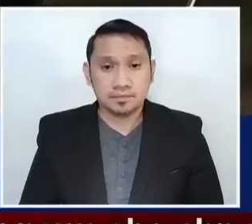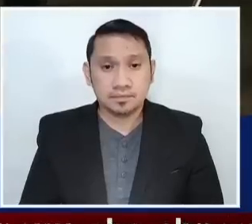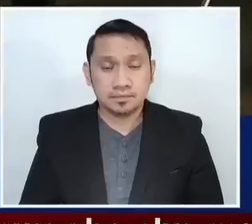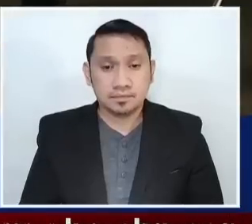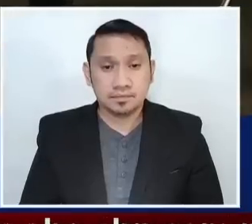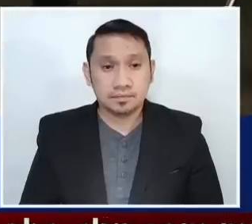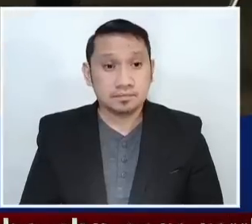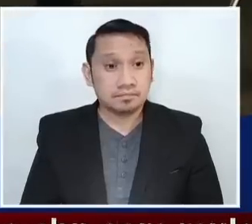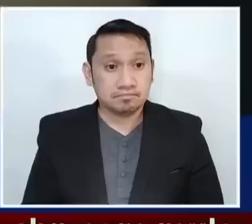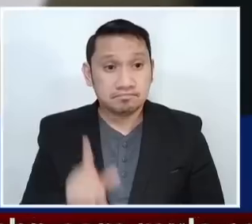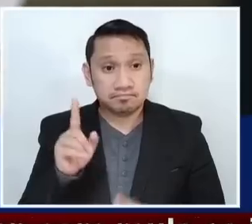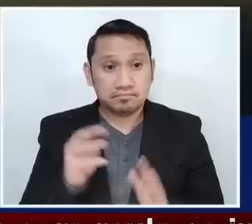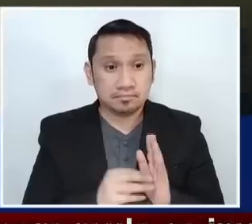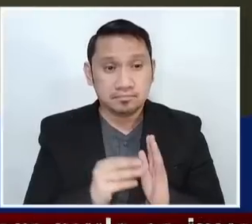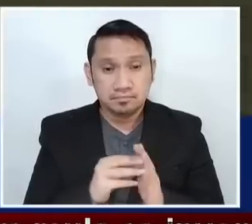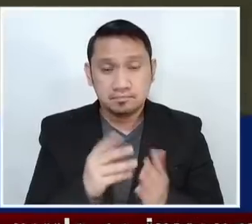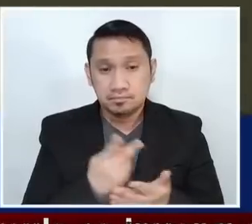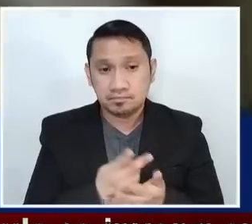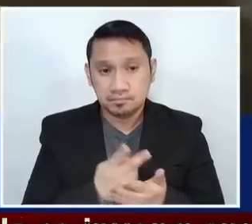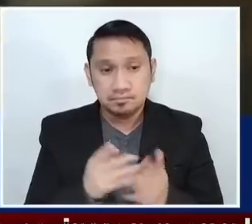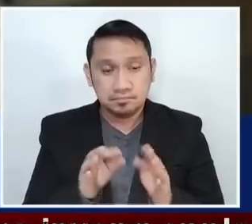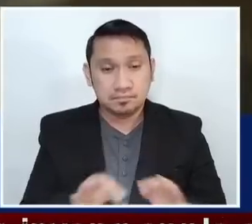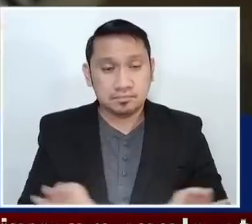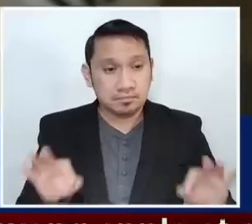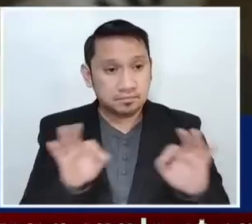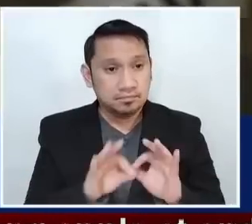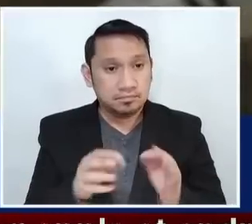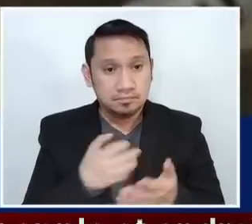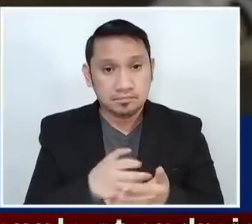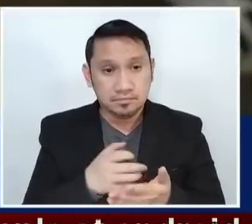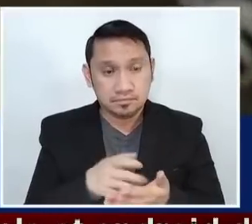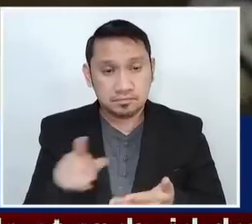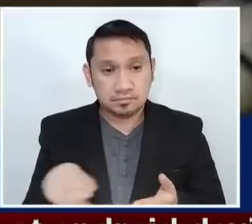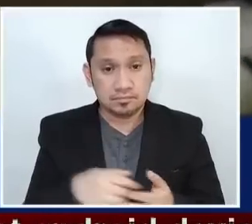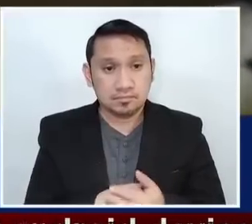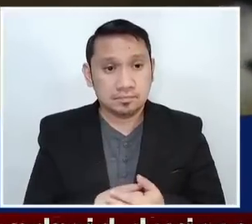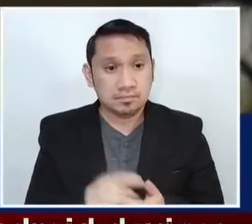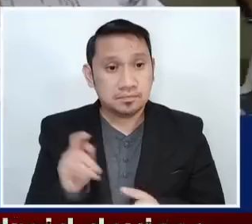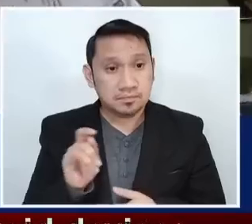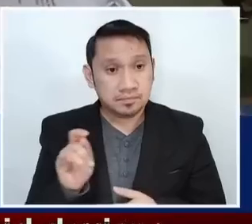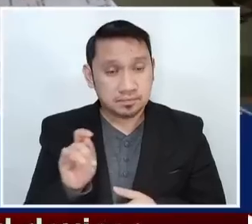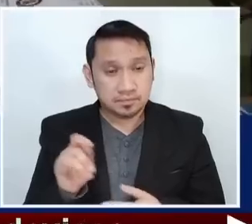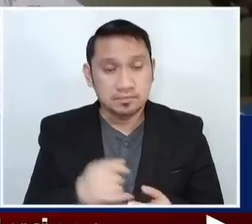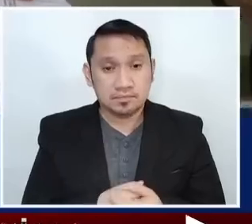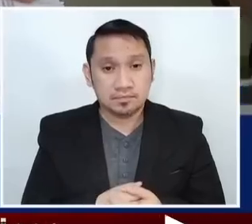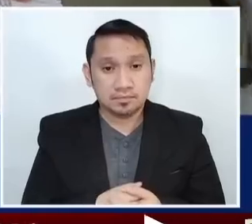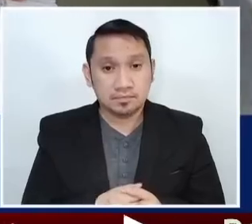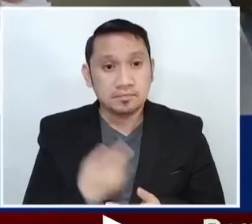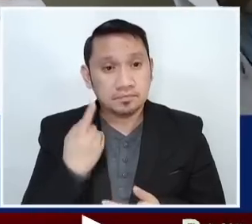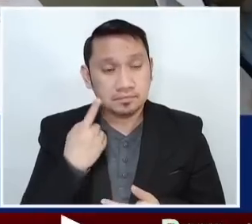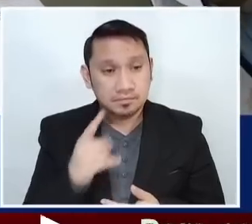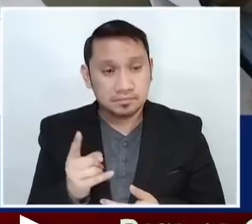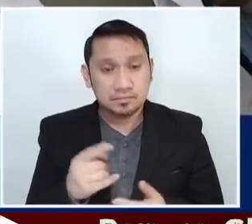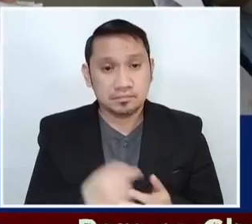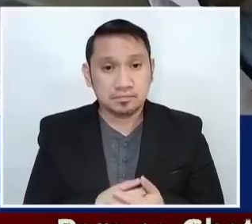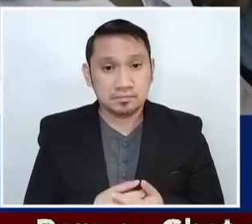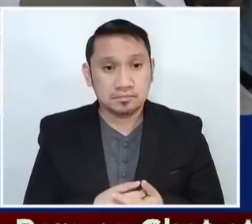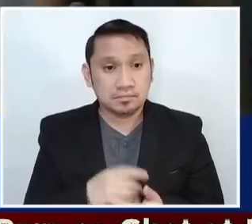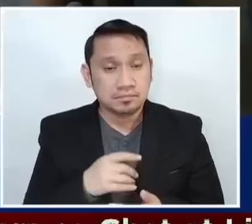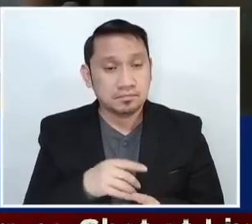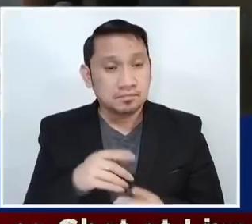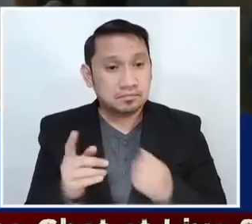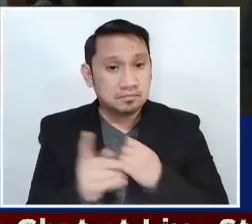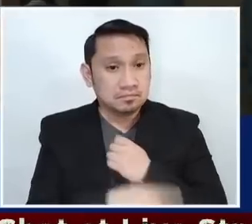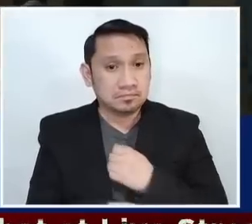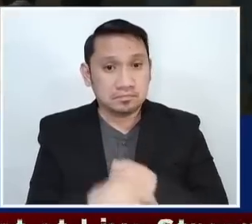Aabot ng 1,000,000 piso ang halaga ng binabayaran ng ilang taxi operator tulad ni Luisa para sa mga multang hindi naman anya